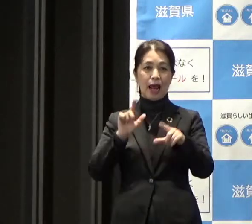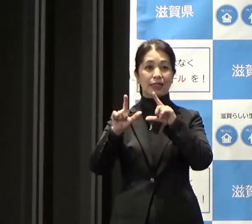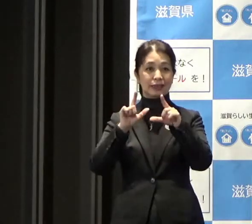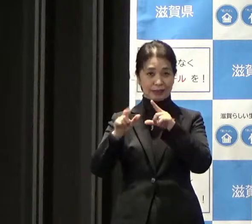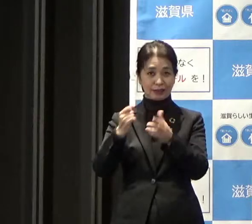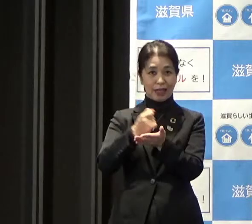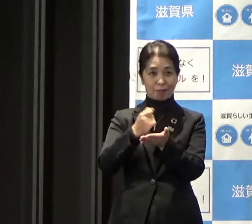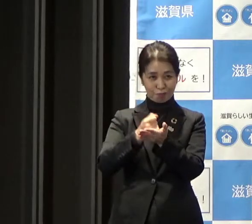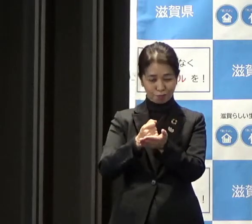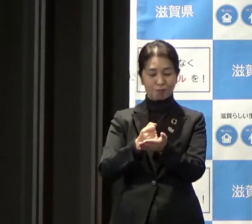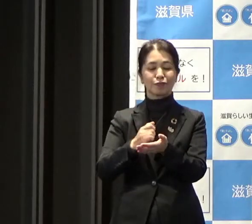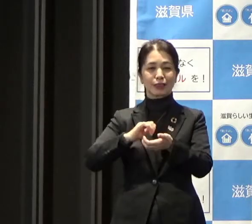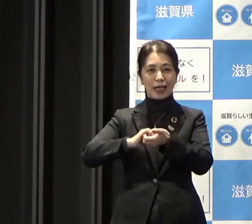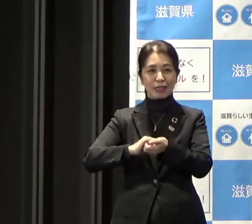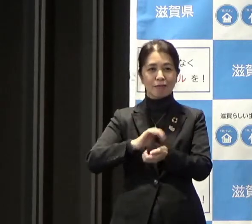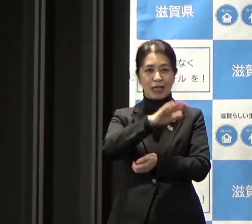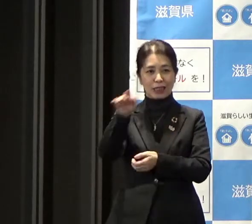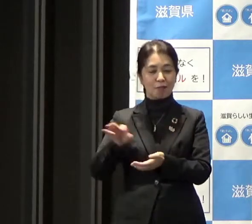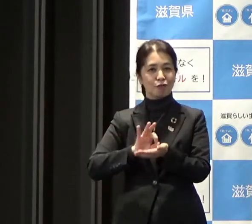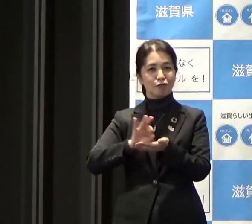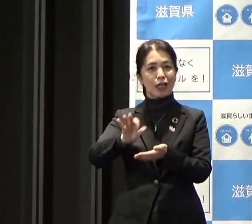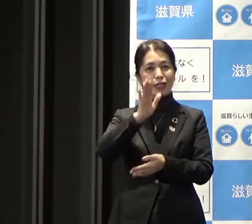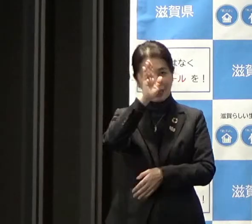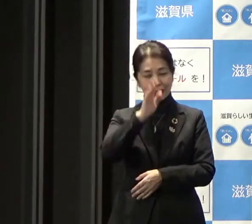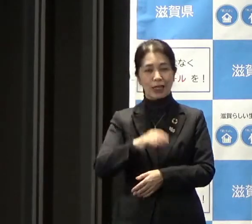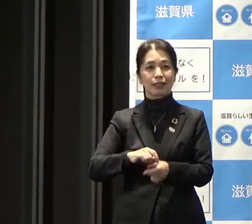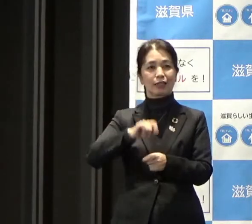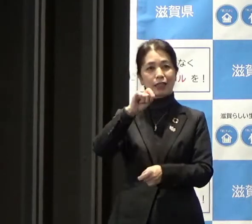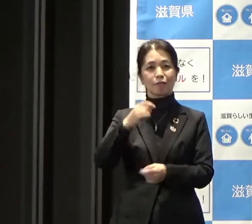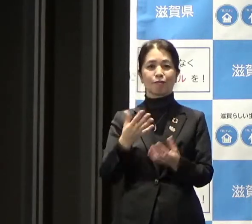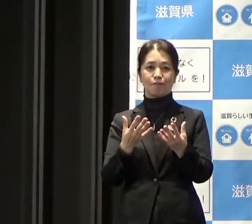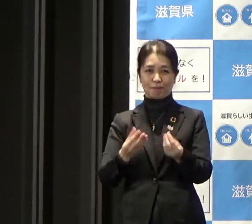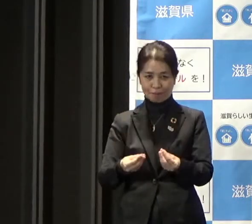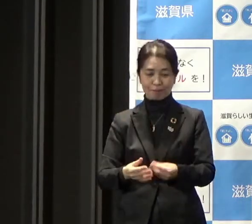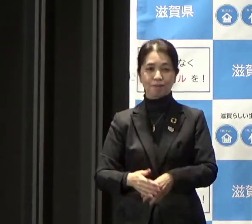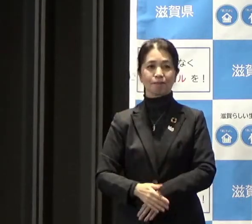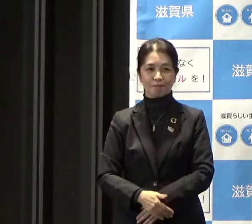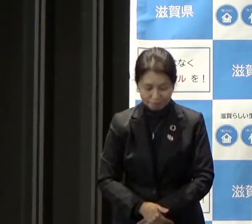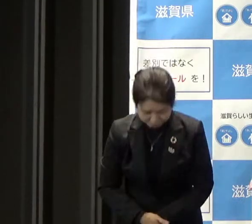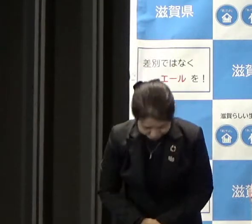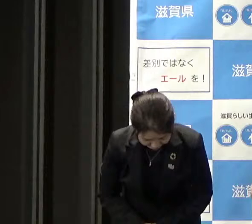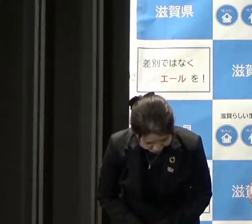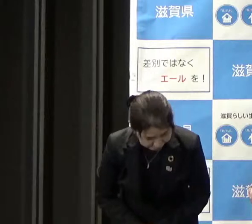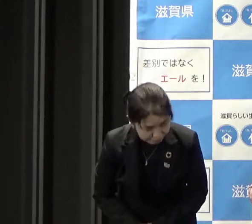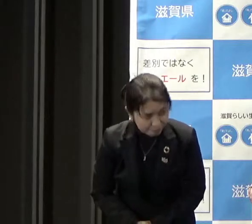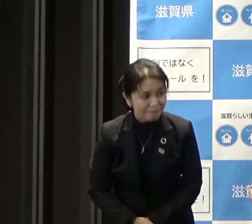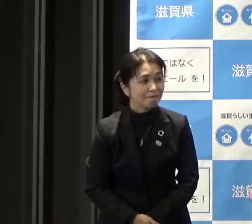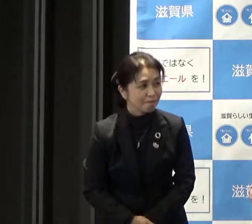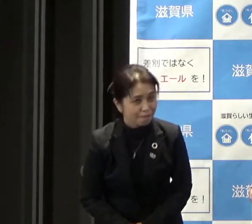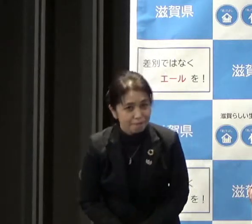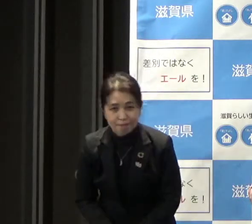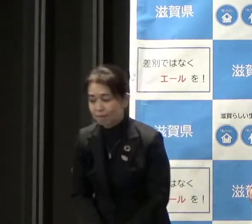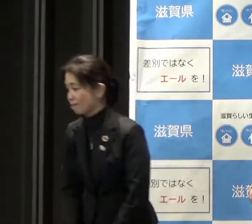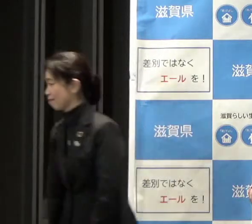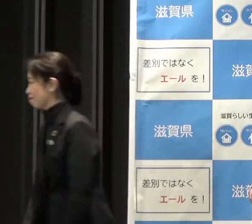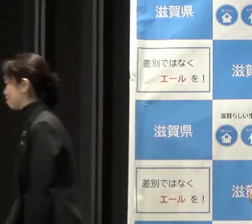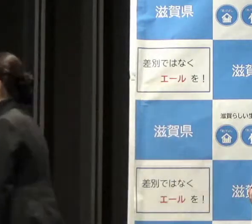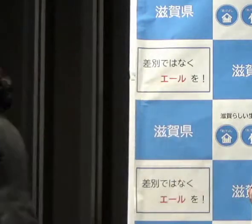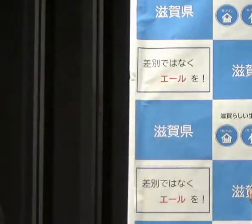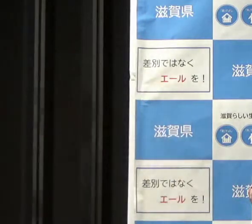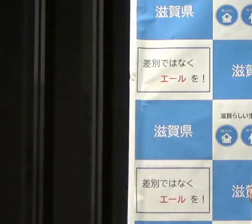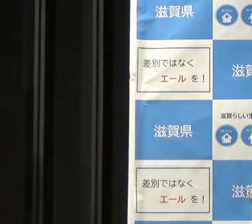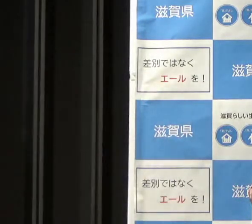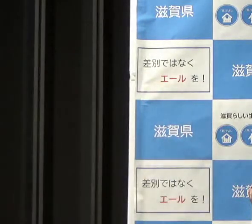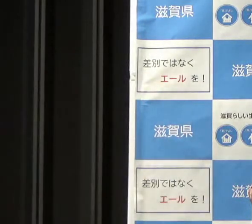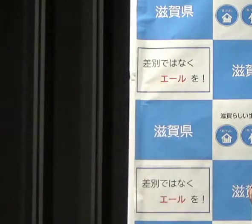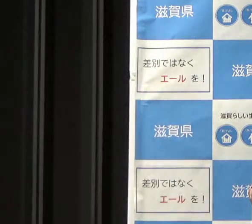ご承知をいただければと思います。少し長くなりましたが私からは以上です。 はい、それでは質問の